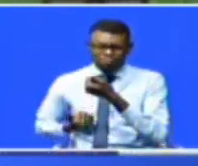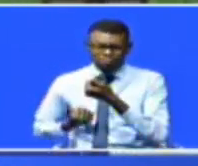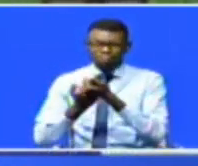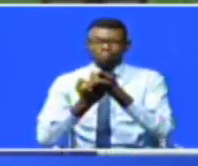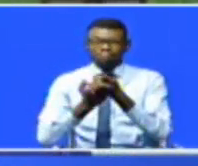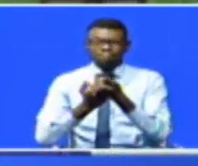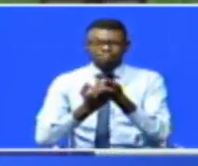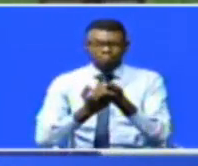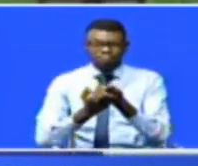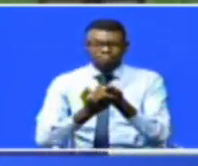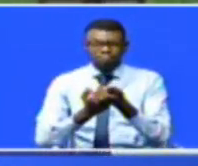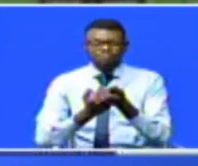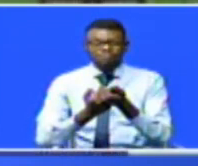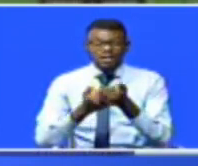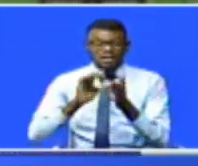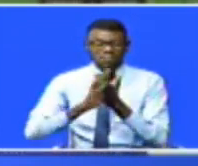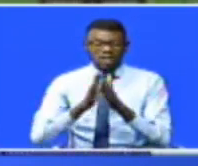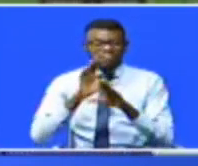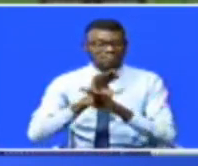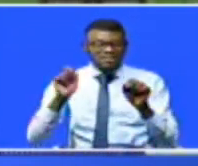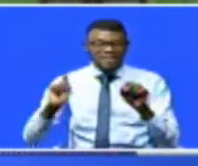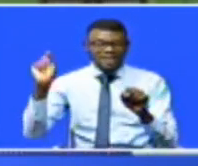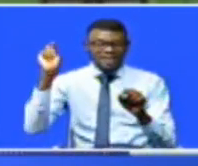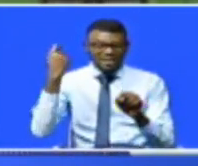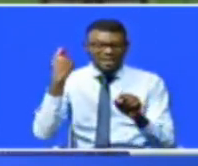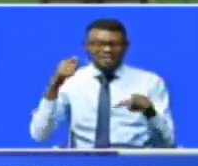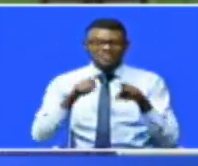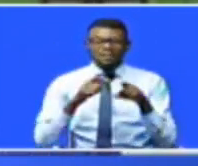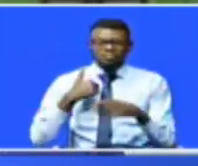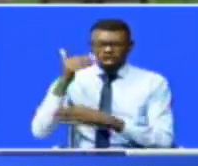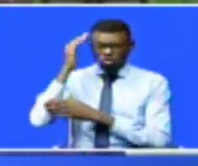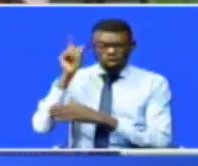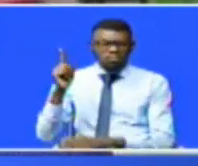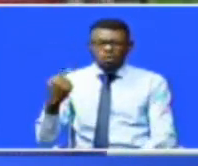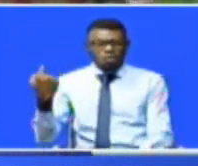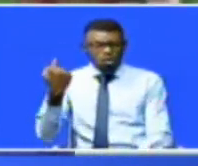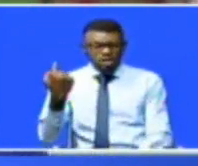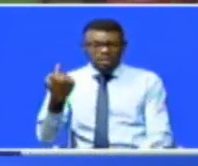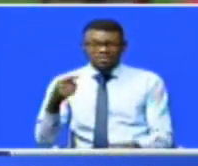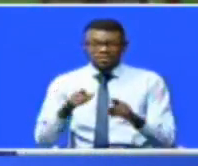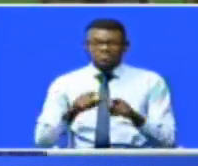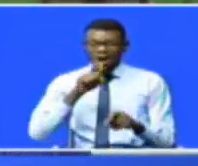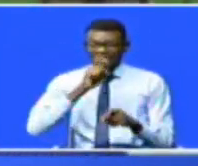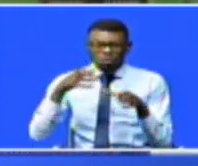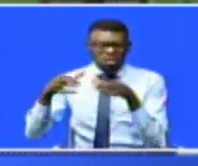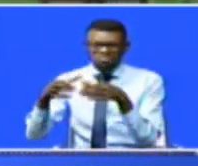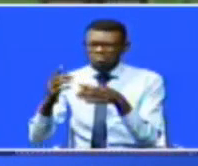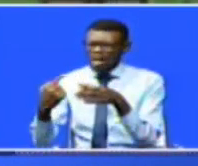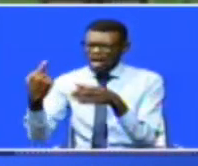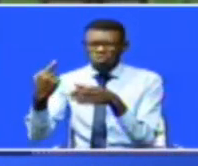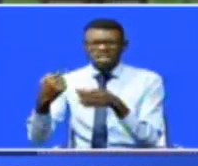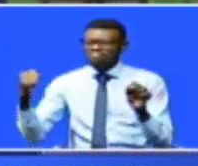kuwa rais wa taifa la Kenya, na ninajua kwamba yeye pekee na chama cha KANU hawatoweza